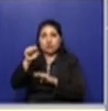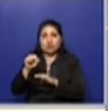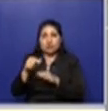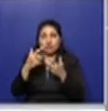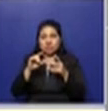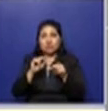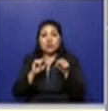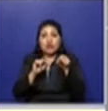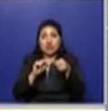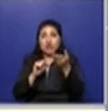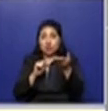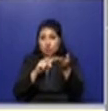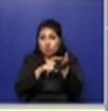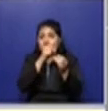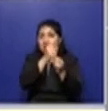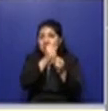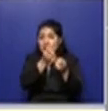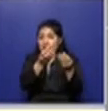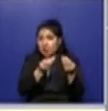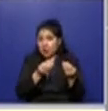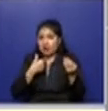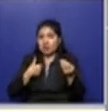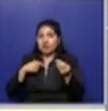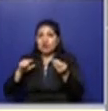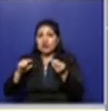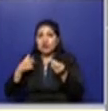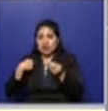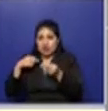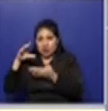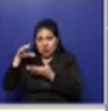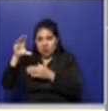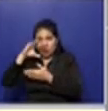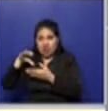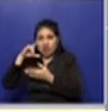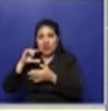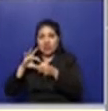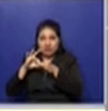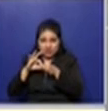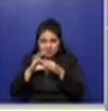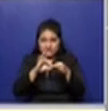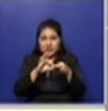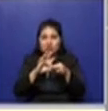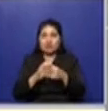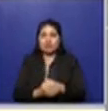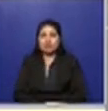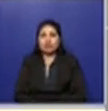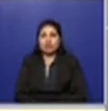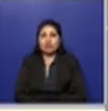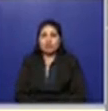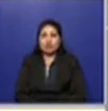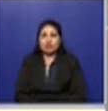เราศึกษานะครับสอดคล้องกันนะครับผิดกันไม่ถึงเปอร์เซ็นต์นะ